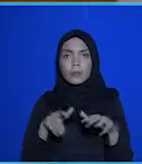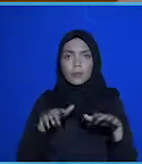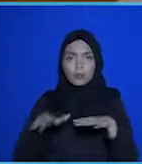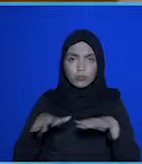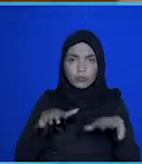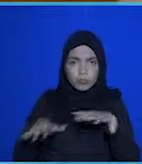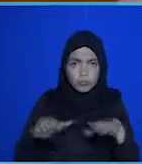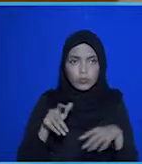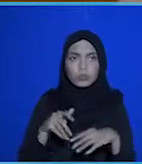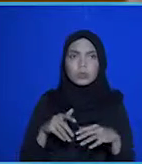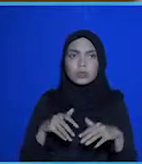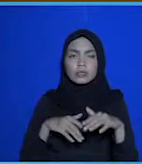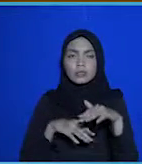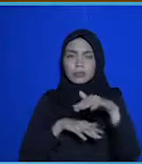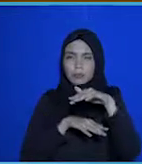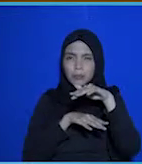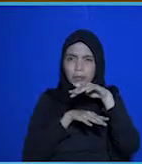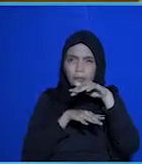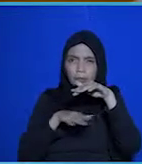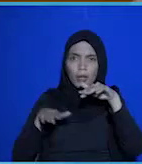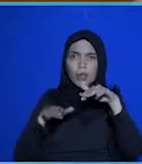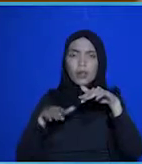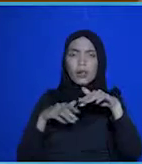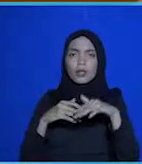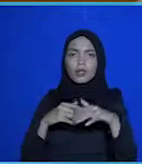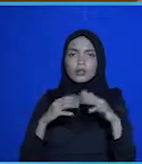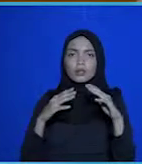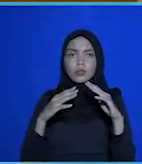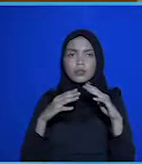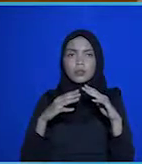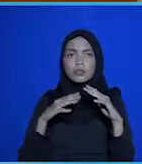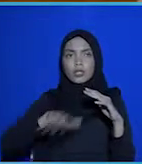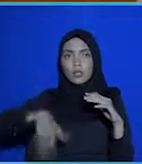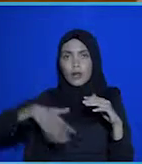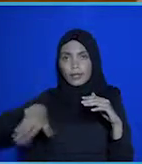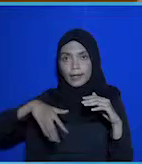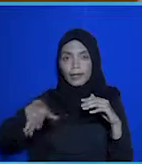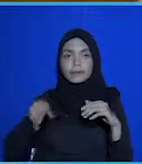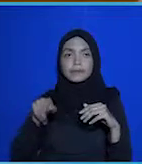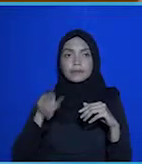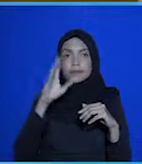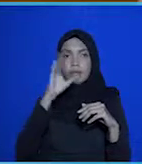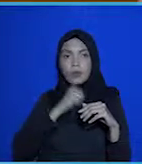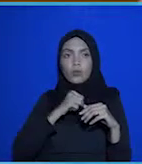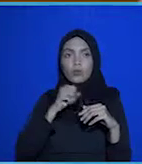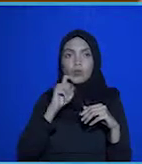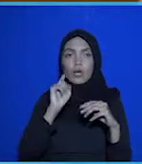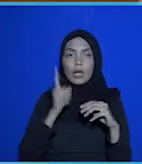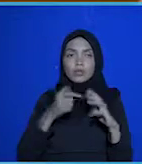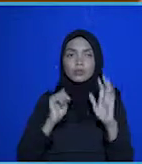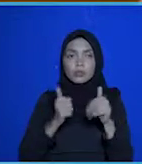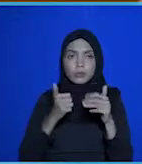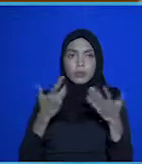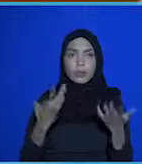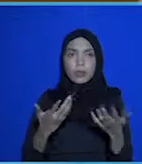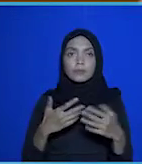bencana gempa bumi. Minimal dalam rumah tangga kita ini kita tahu apa yang harus kita